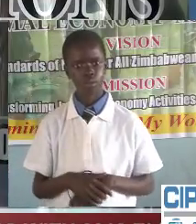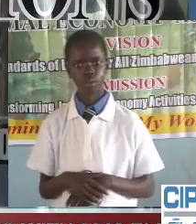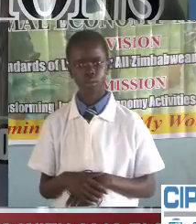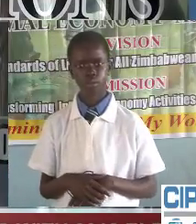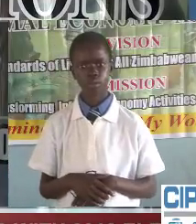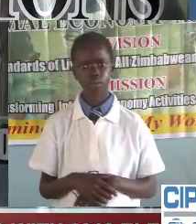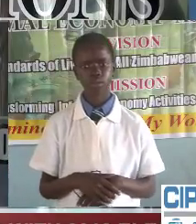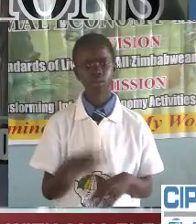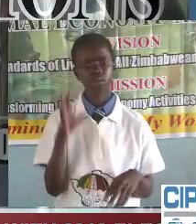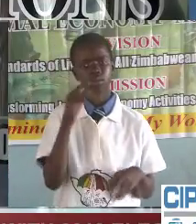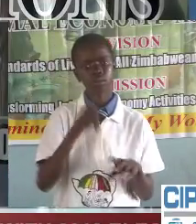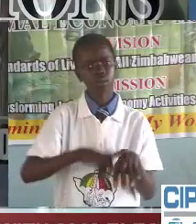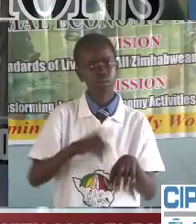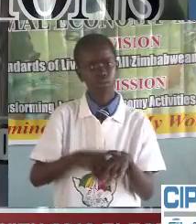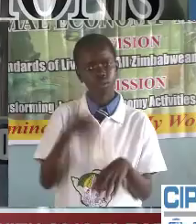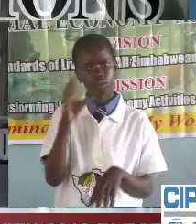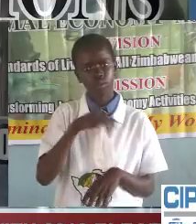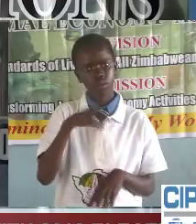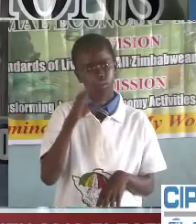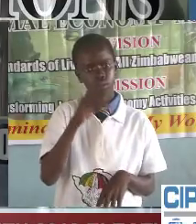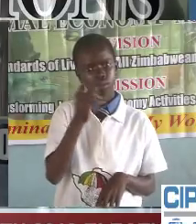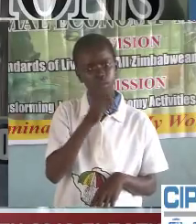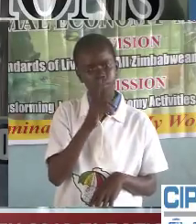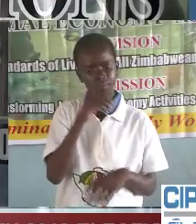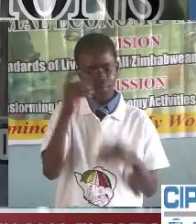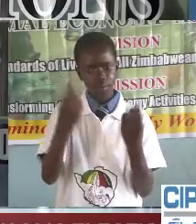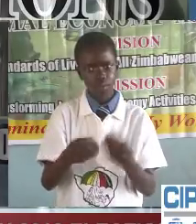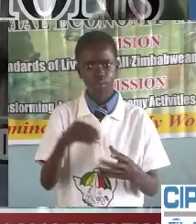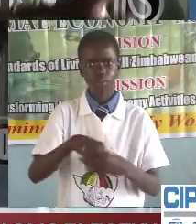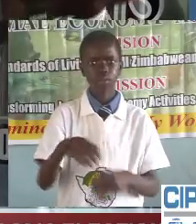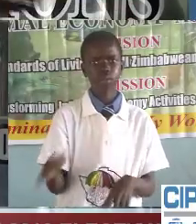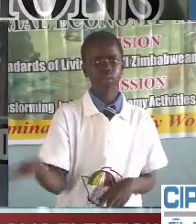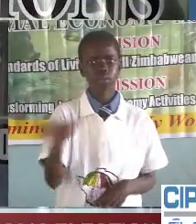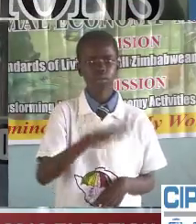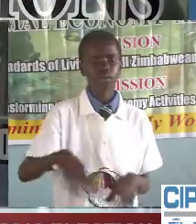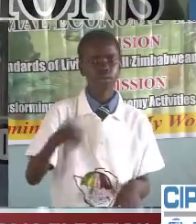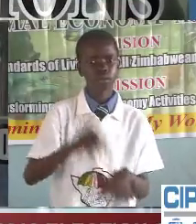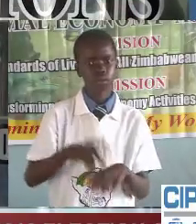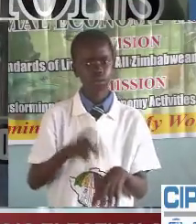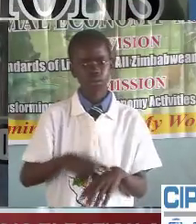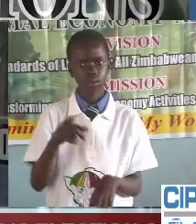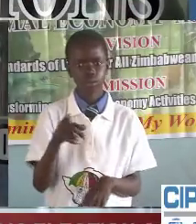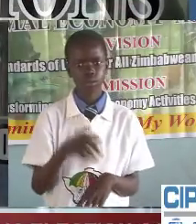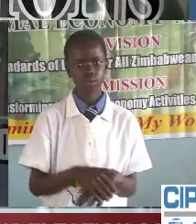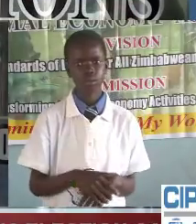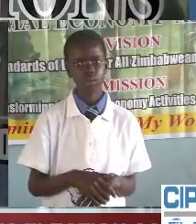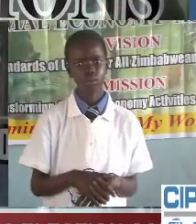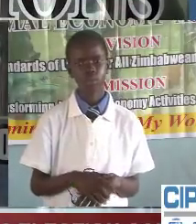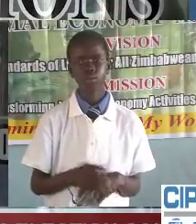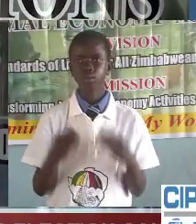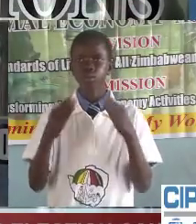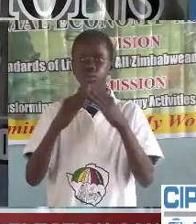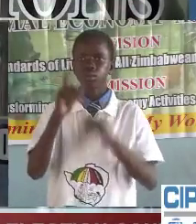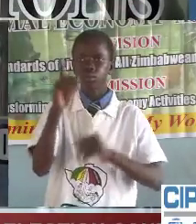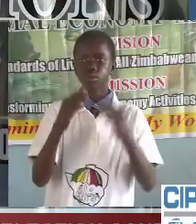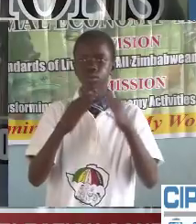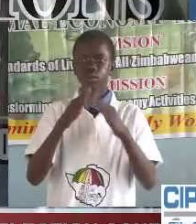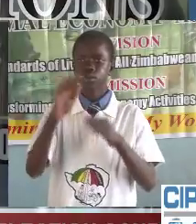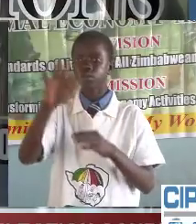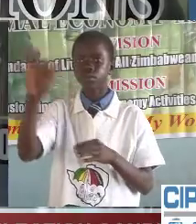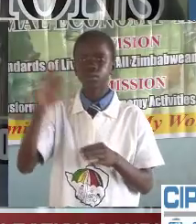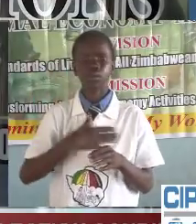nenyaya yamagariro ataita muno zvikuru sei muno muward 1 ward 2 mune dzimwe dzimba dzatichiri